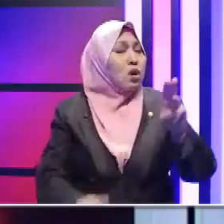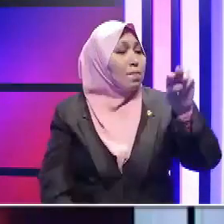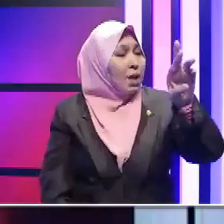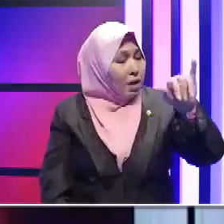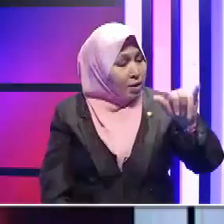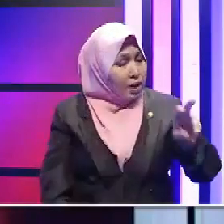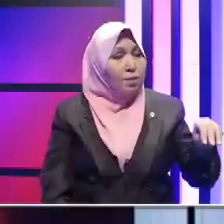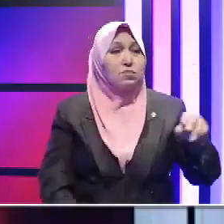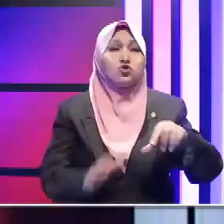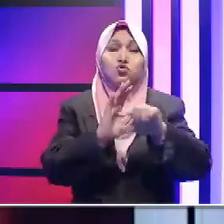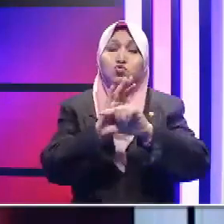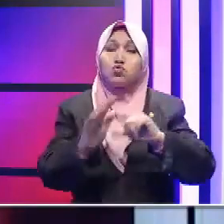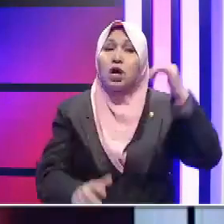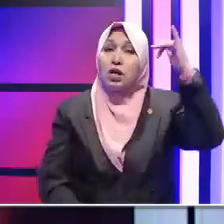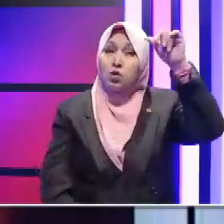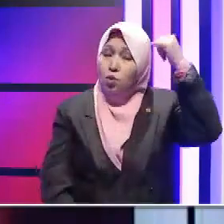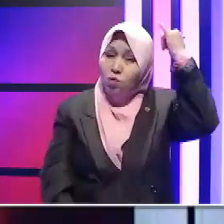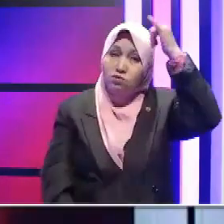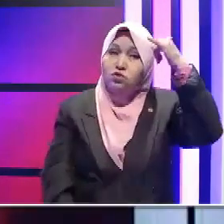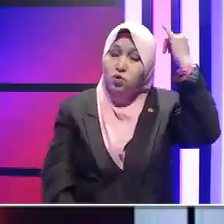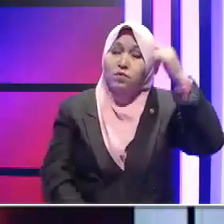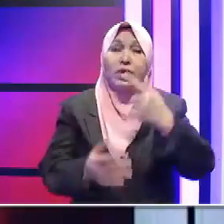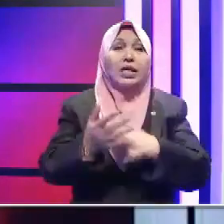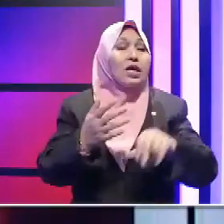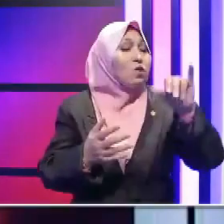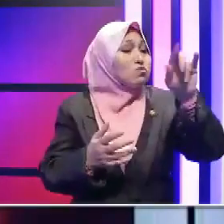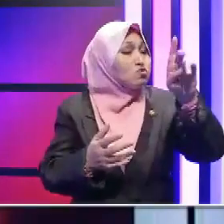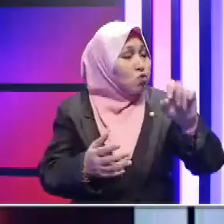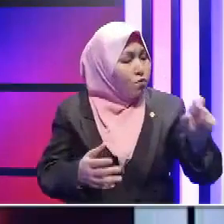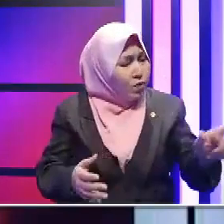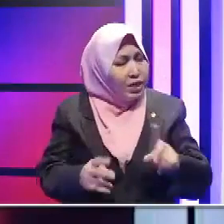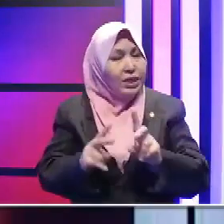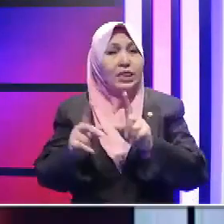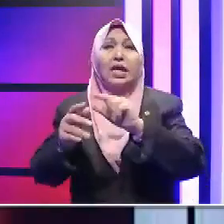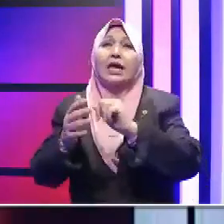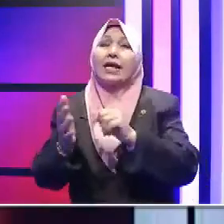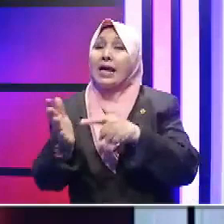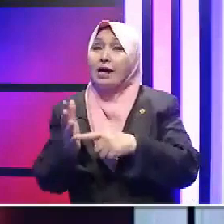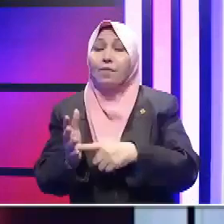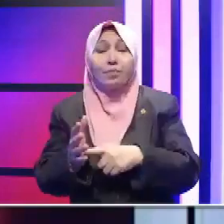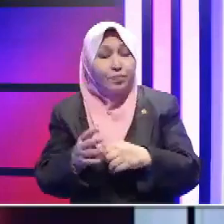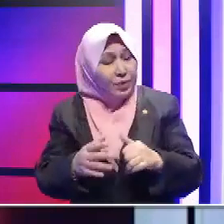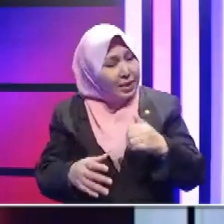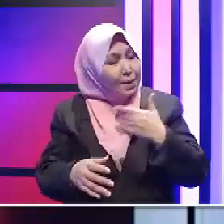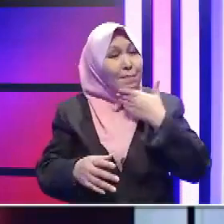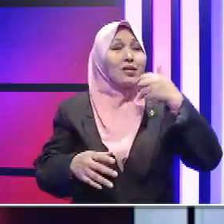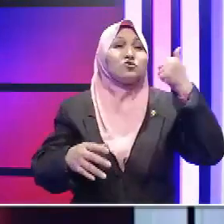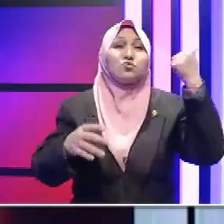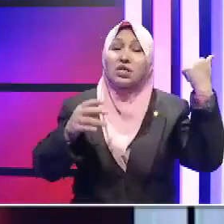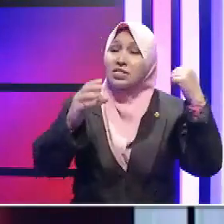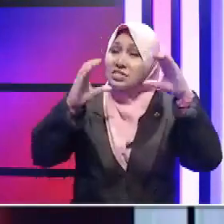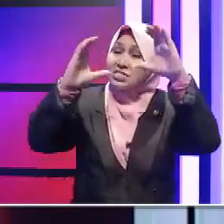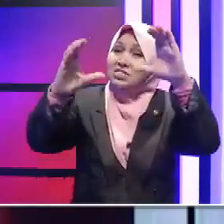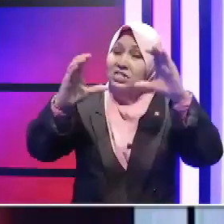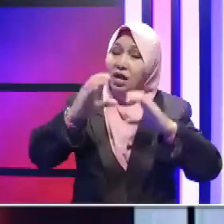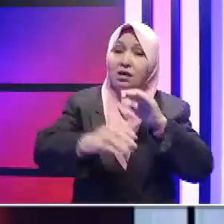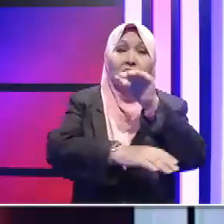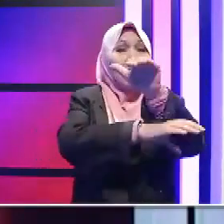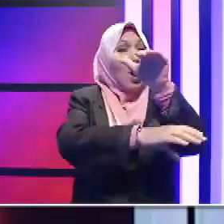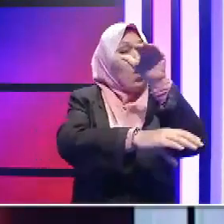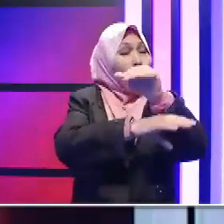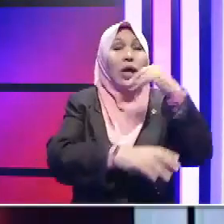surah Yusuf dan sebagainya ini antara pengajaran yang menarik juga kita belajar daripada sikap ataupun kaidah dakwah nabi Yunus